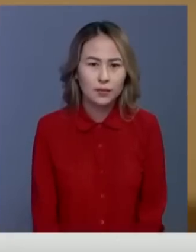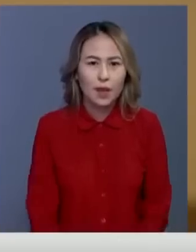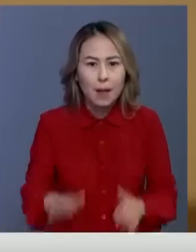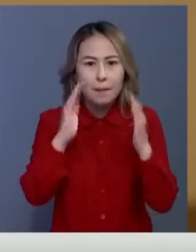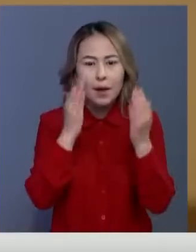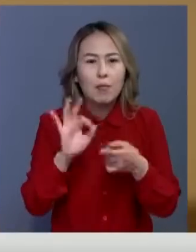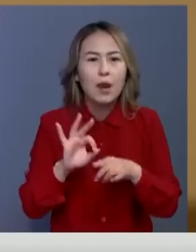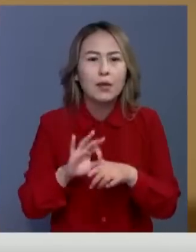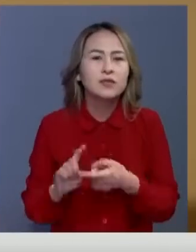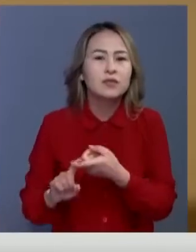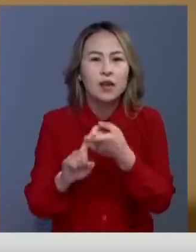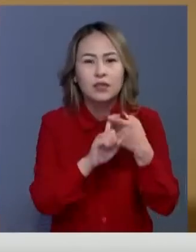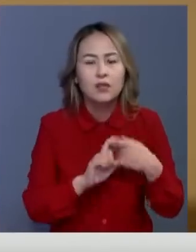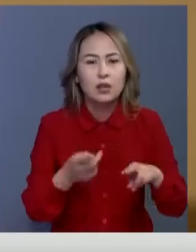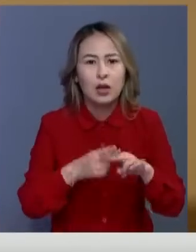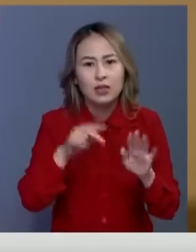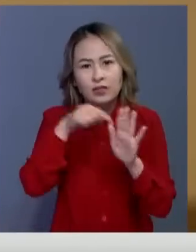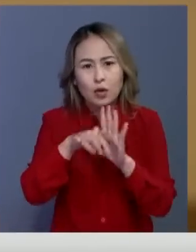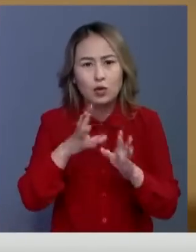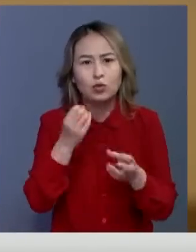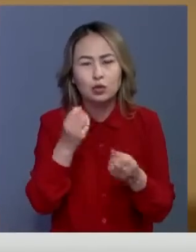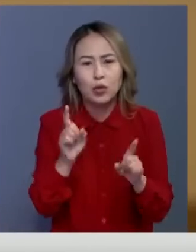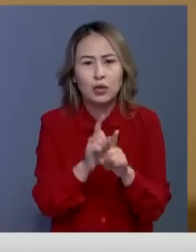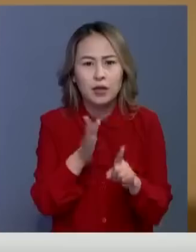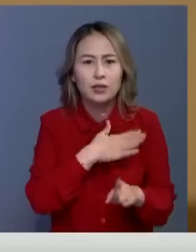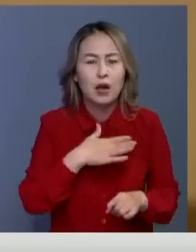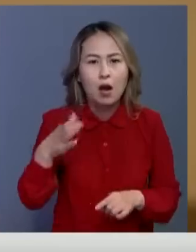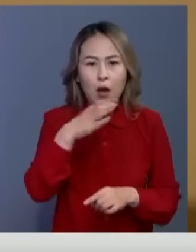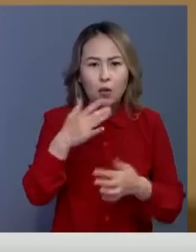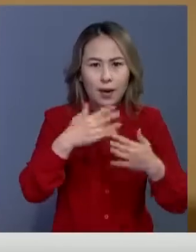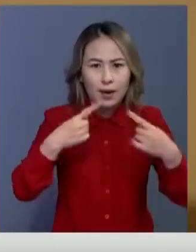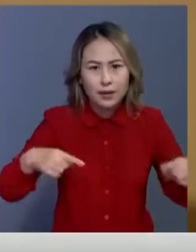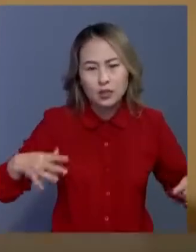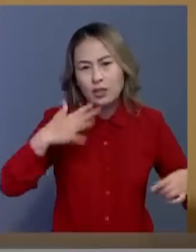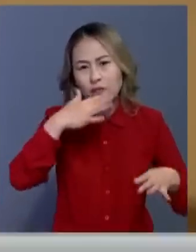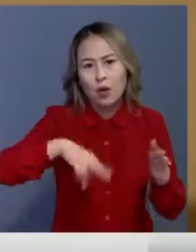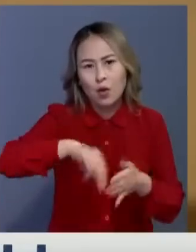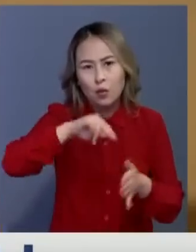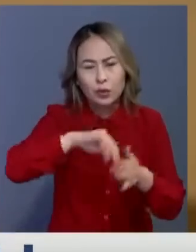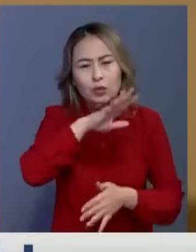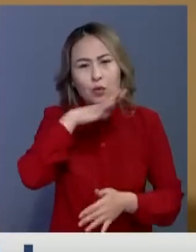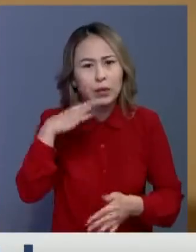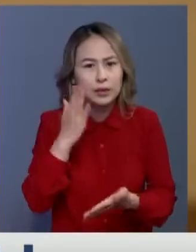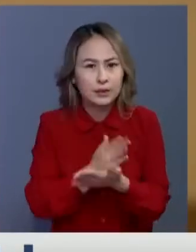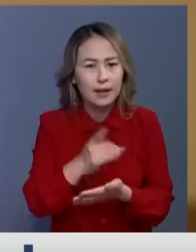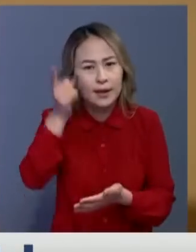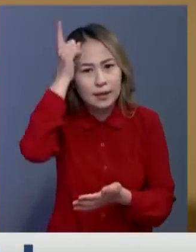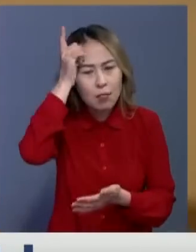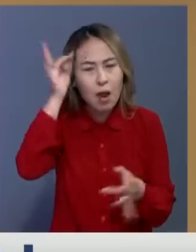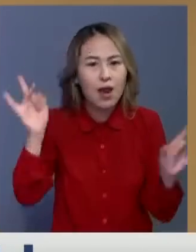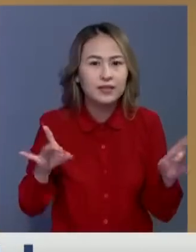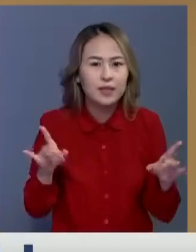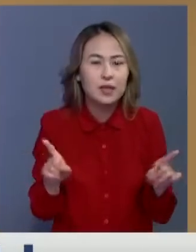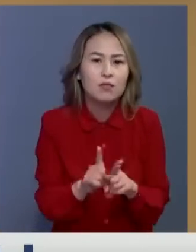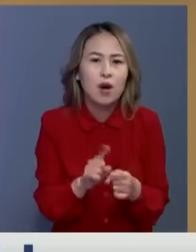Пандемия тек ішкі нарыққа ғана зардабын тигізген жоқ. Біздің алкогольдік өнімдерімізге шетелде де сұраныс жоғары болатын. Германия және Австриямен